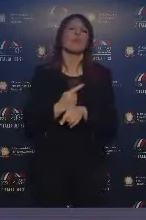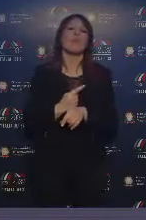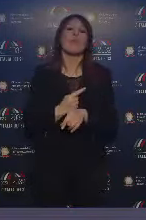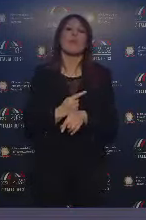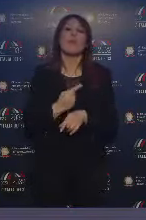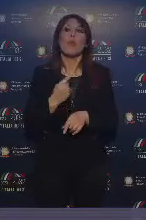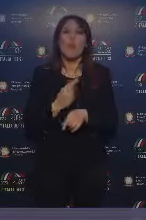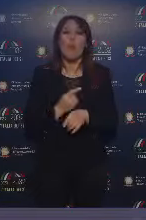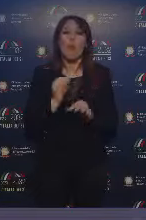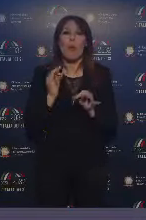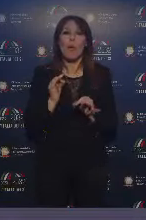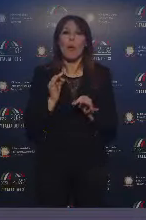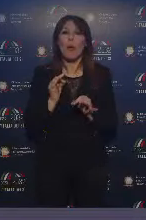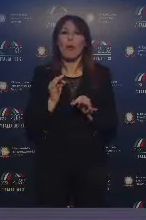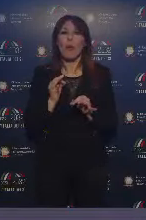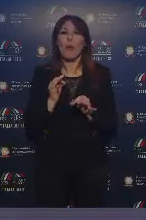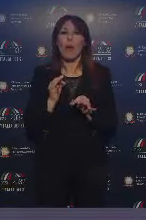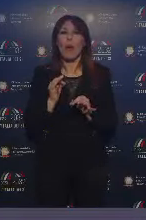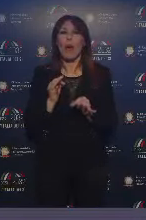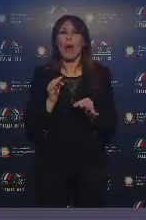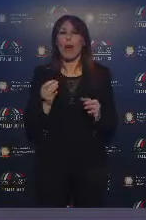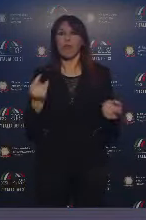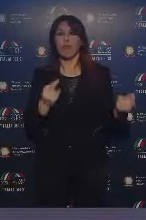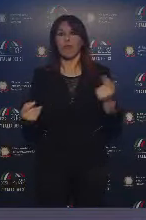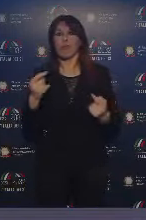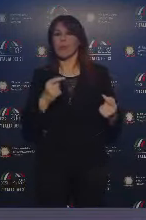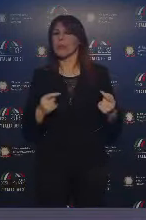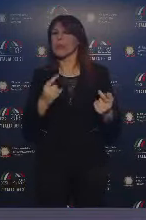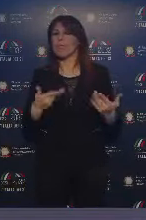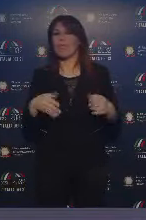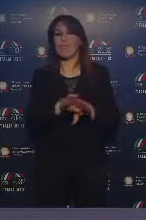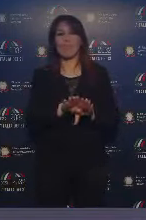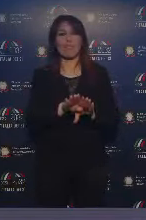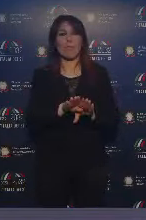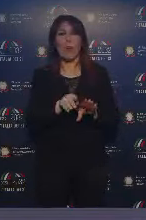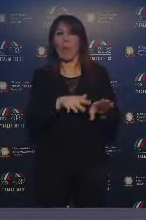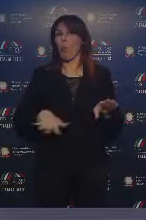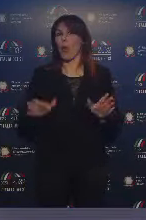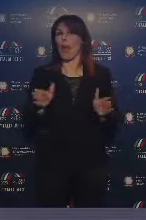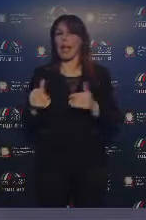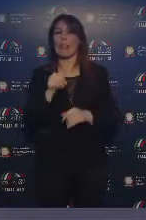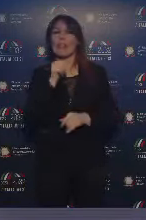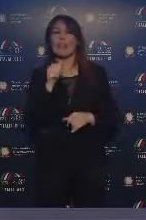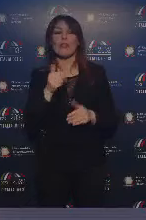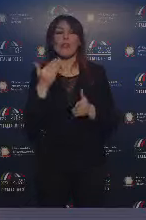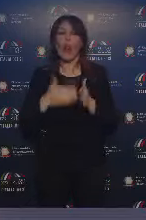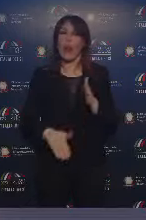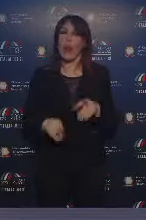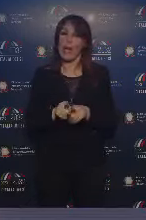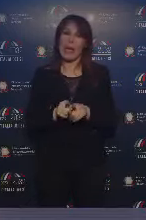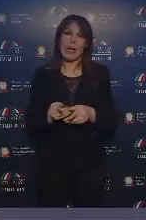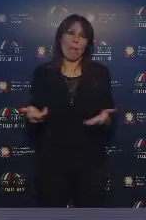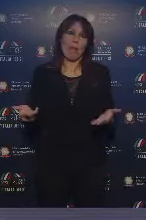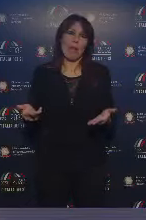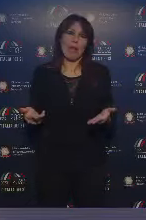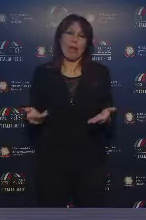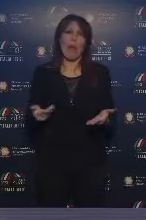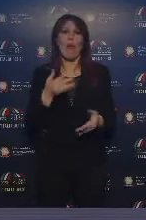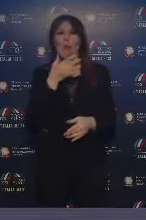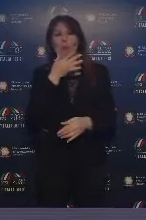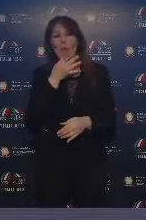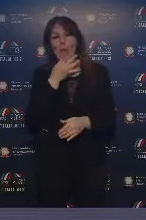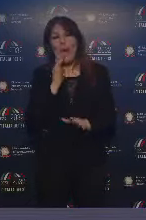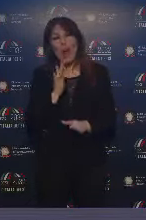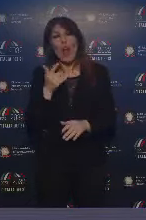punto gli accrediti perché più di un tot qua dentro non ci si stava ed è bello perché Eh le